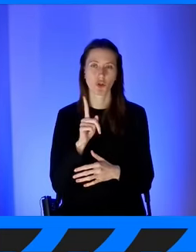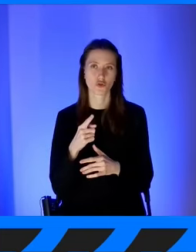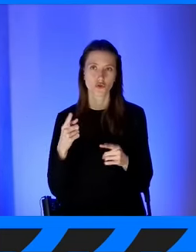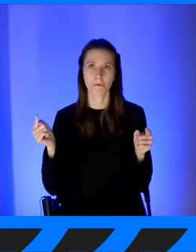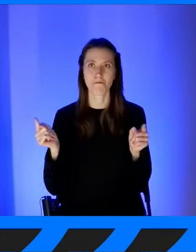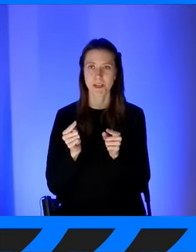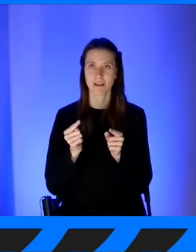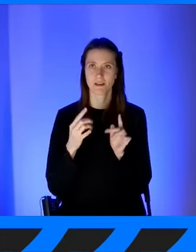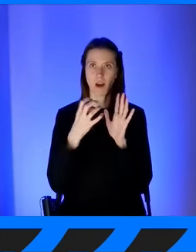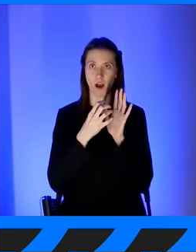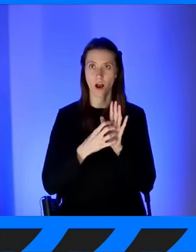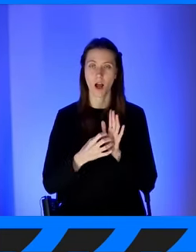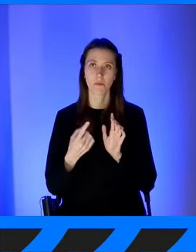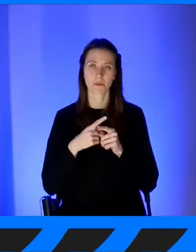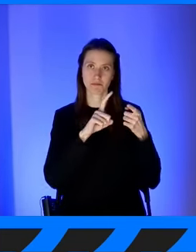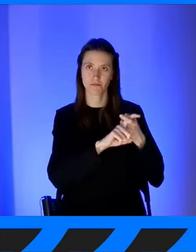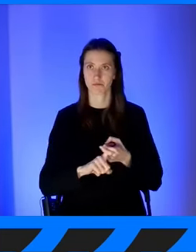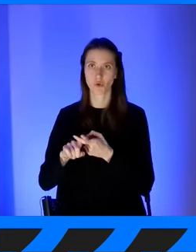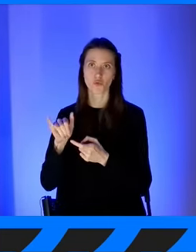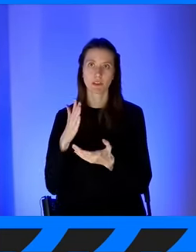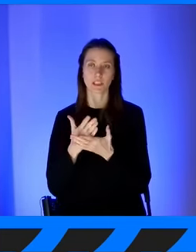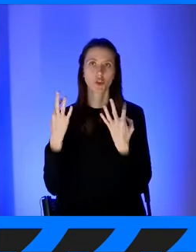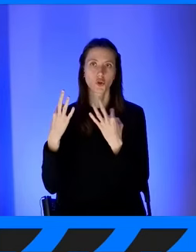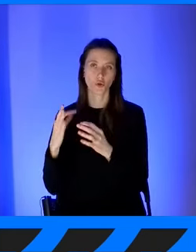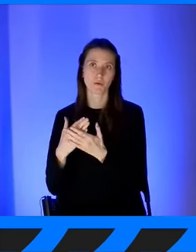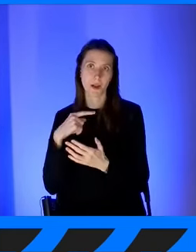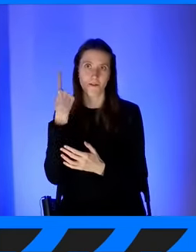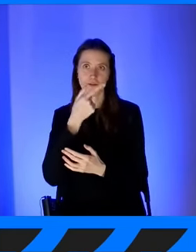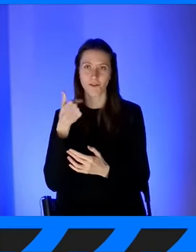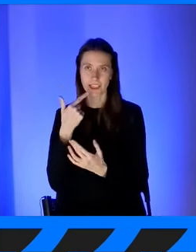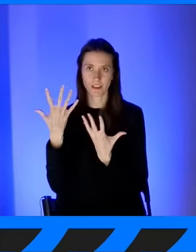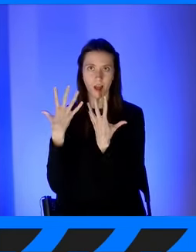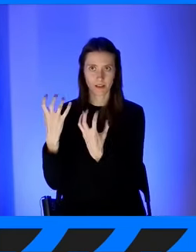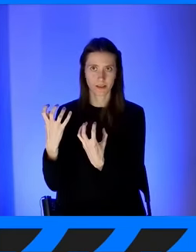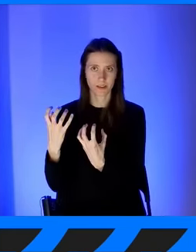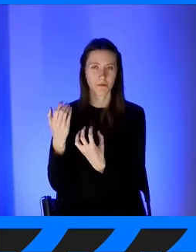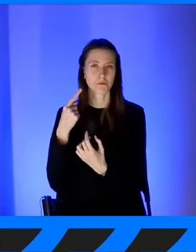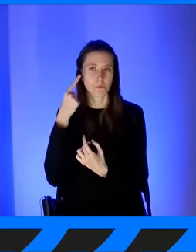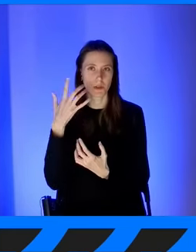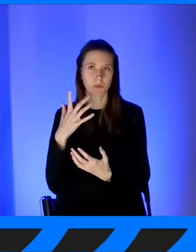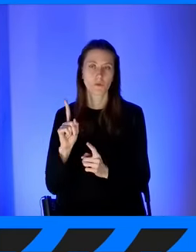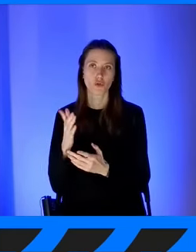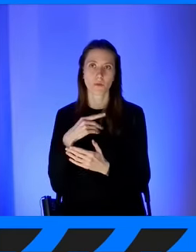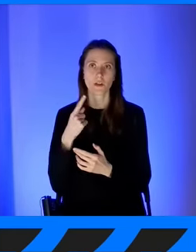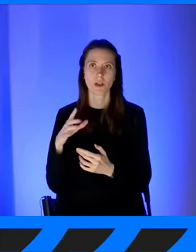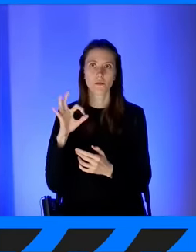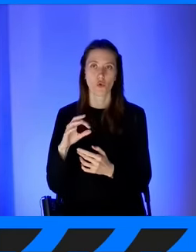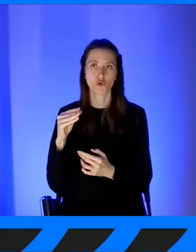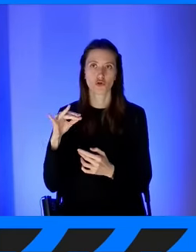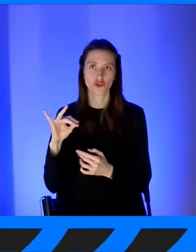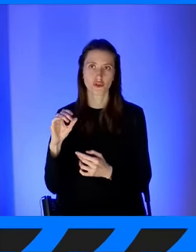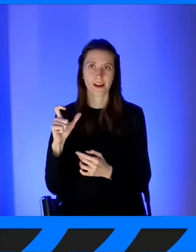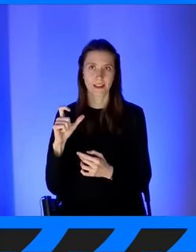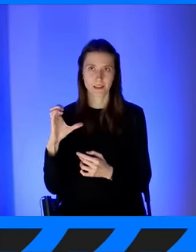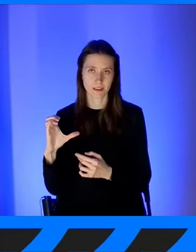имеют доступ к нативному API, то есть, допустим, Face ID. Но мы понимаем, что мы говорим про JS. Вот, и, допустим,